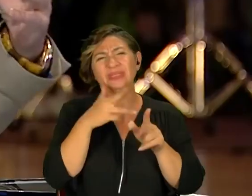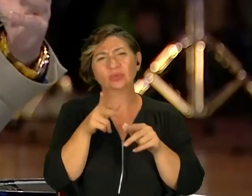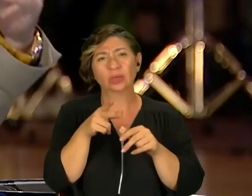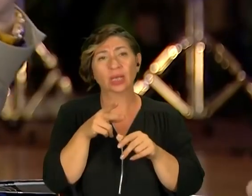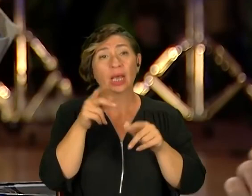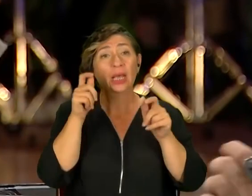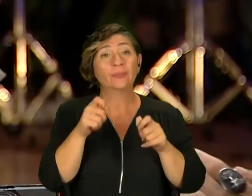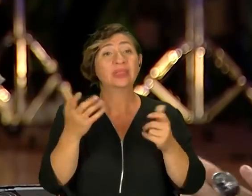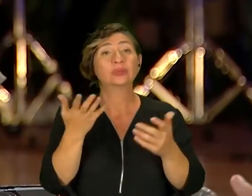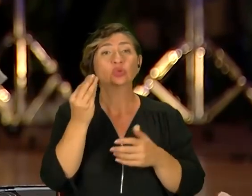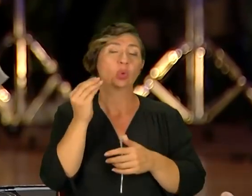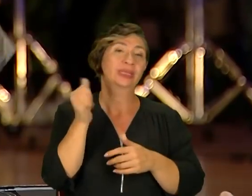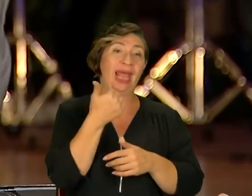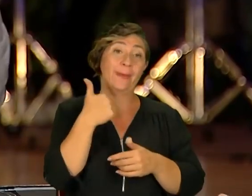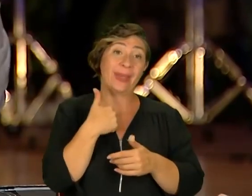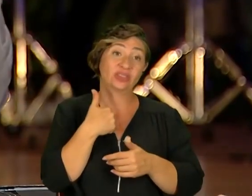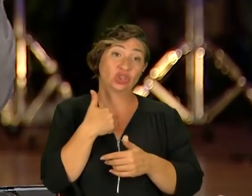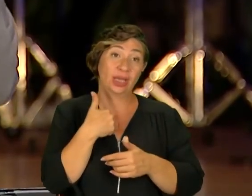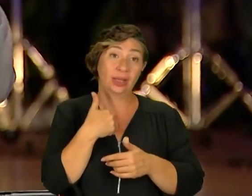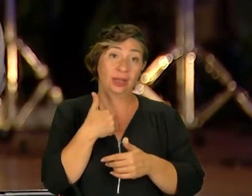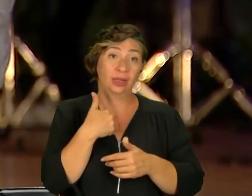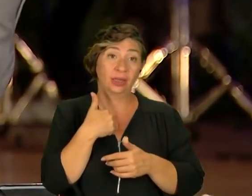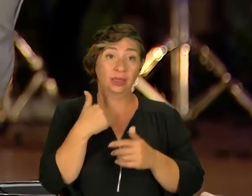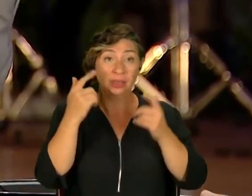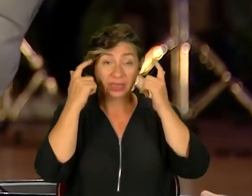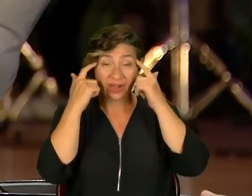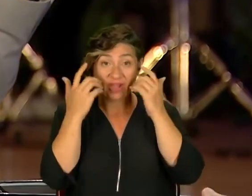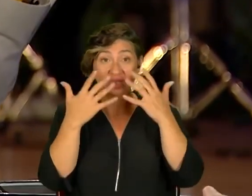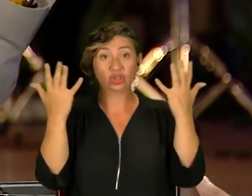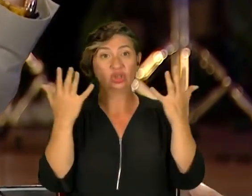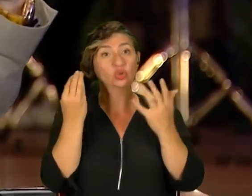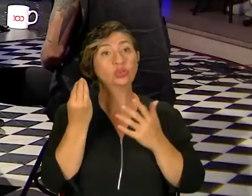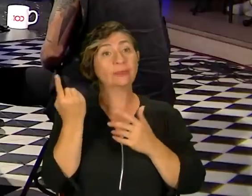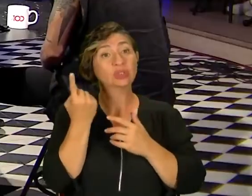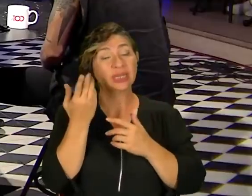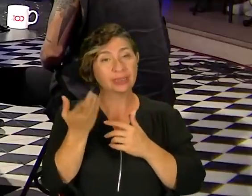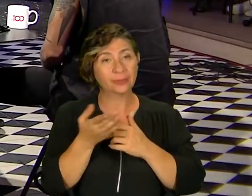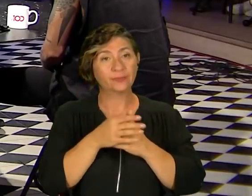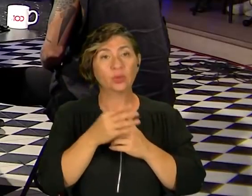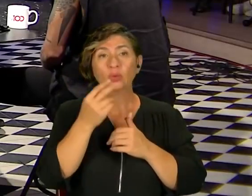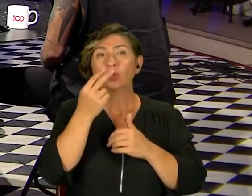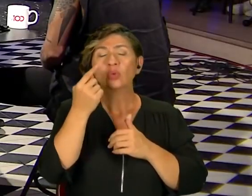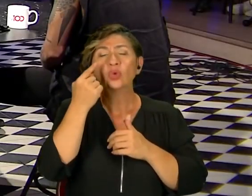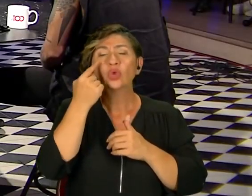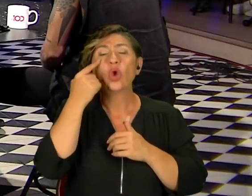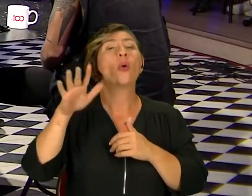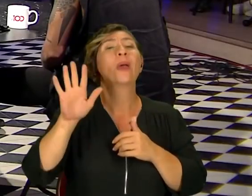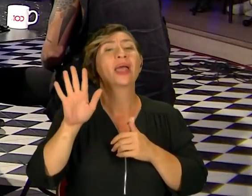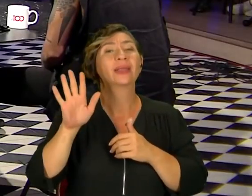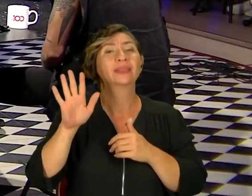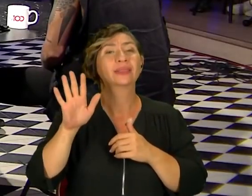benziyor. Yaptıkları şey çok değerliydi bence. Kafa açıcı, güzel bir şeydi. Görmeyen